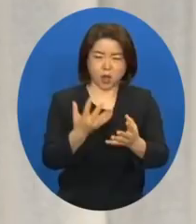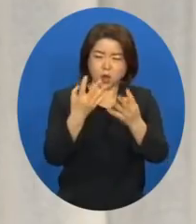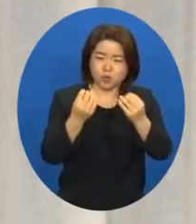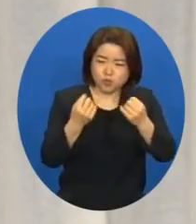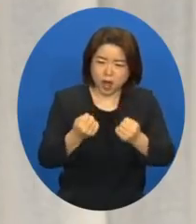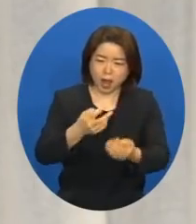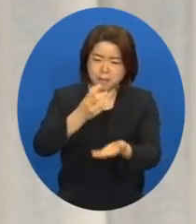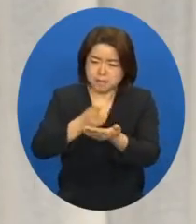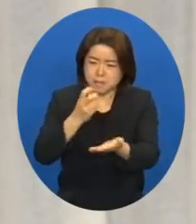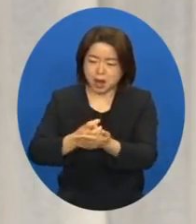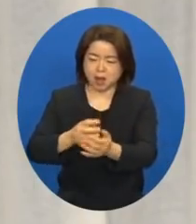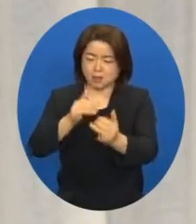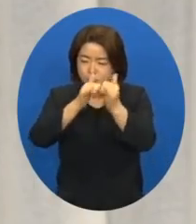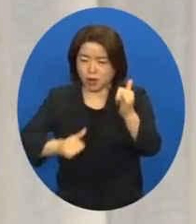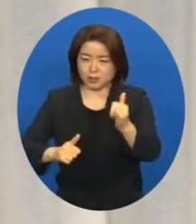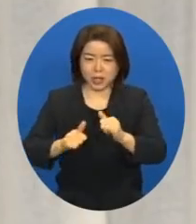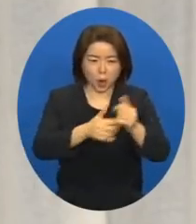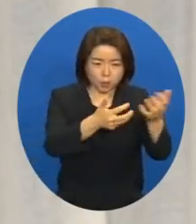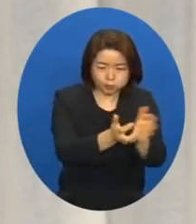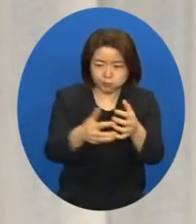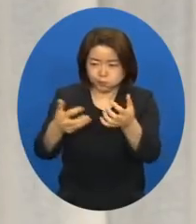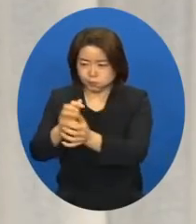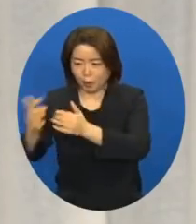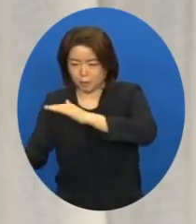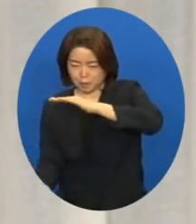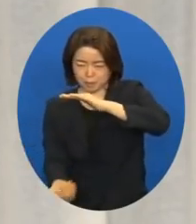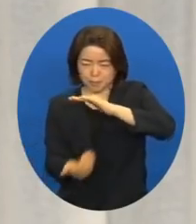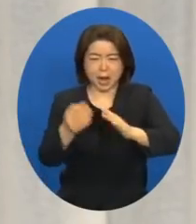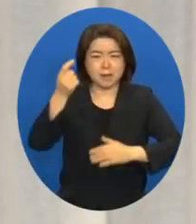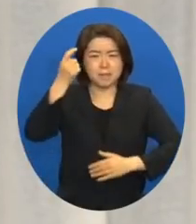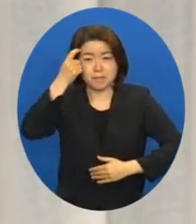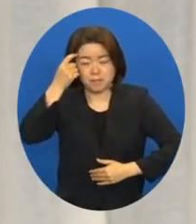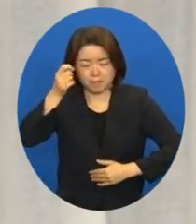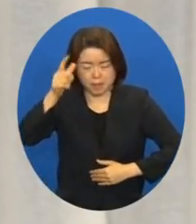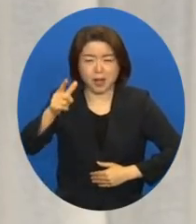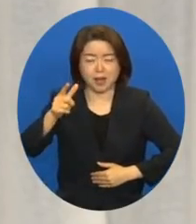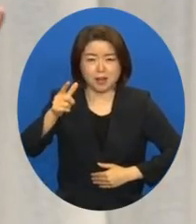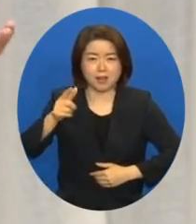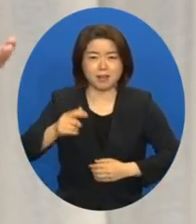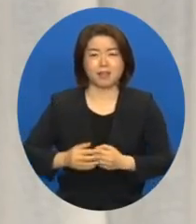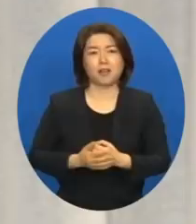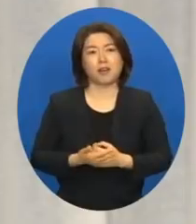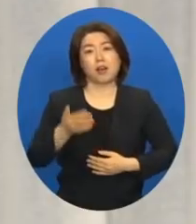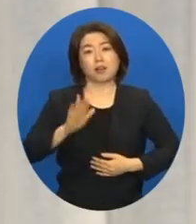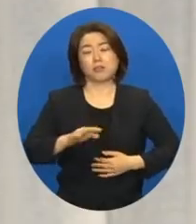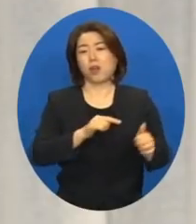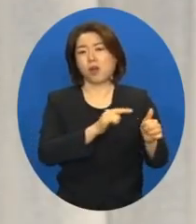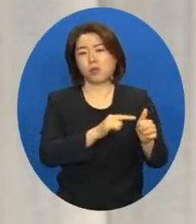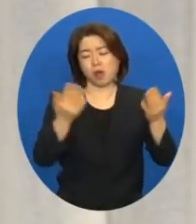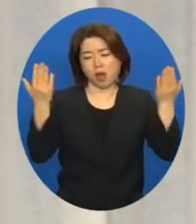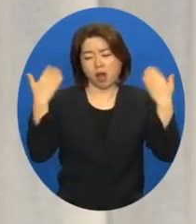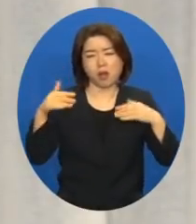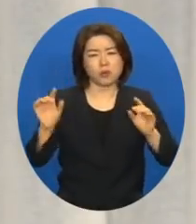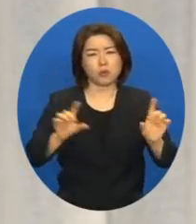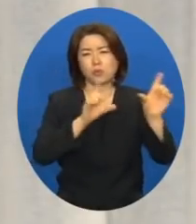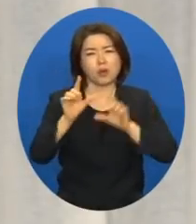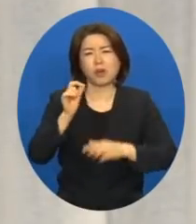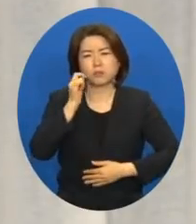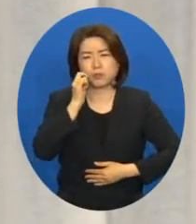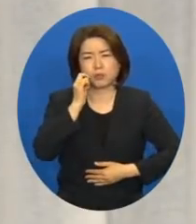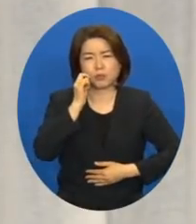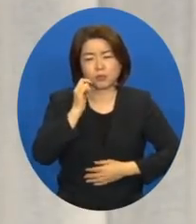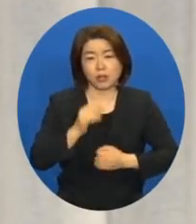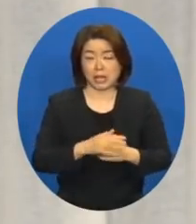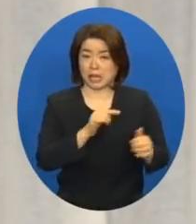뭐 모든 분야에서 탁월한 천재입니다. 그런데 그는 학교 생활을 거의 못했어요.